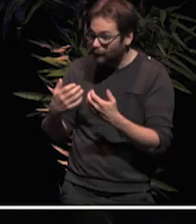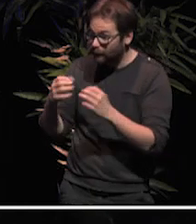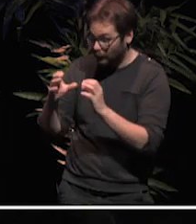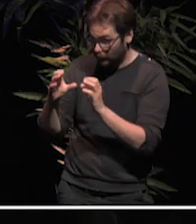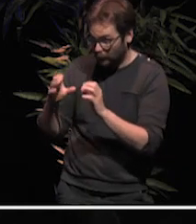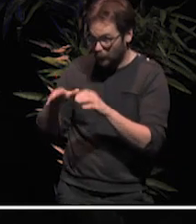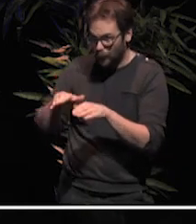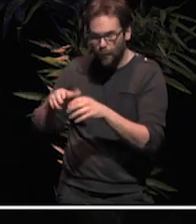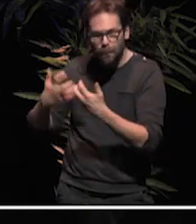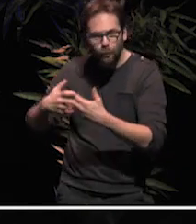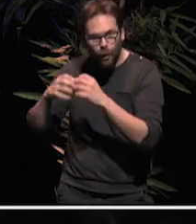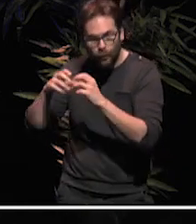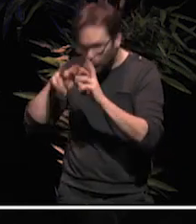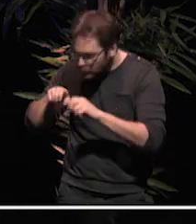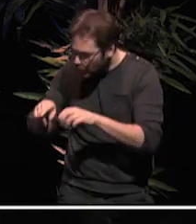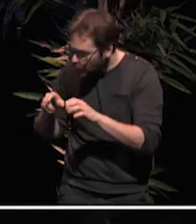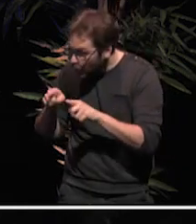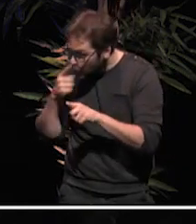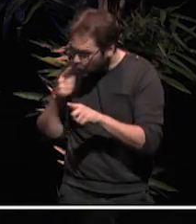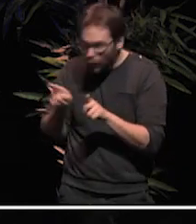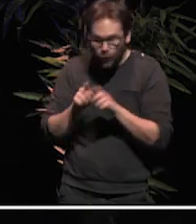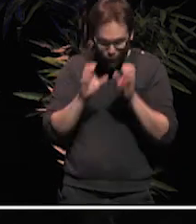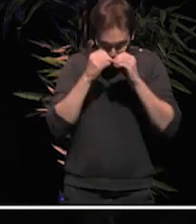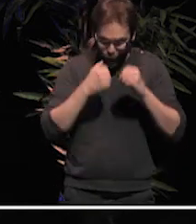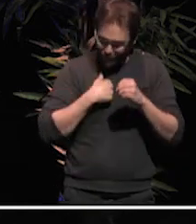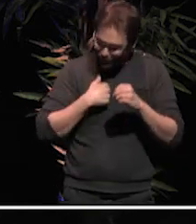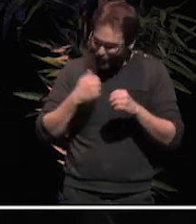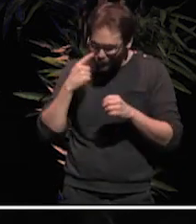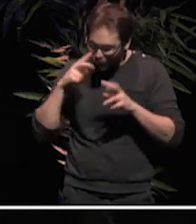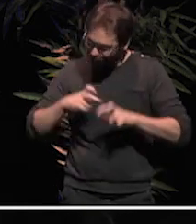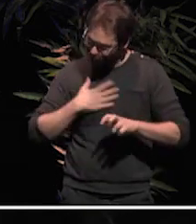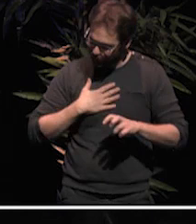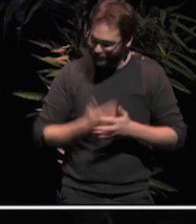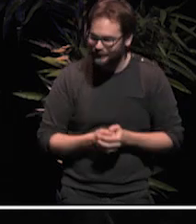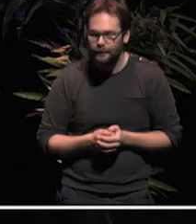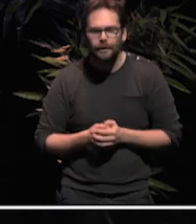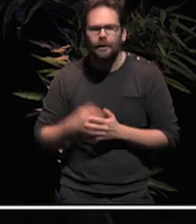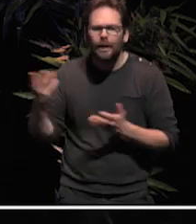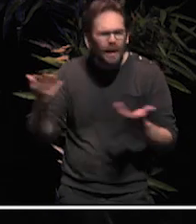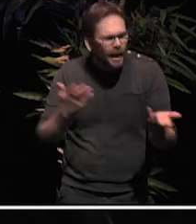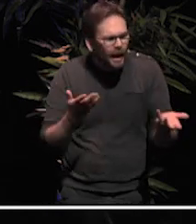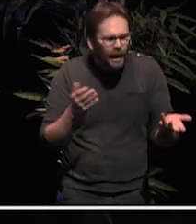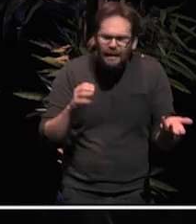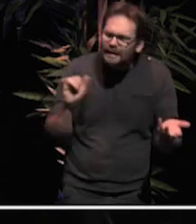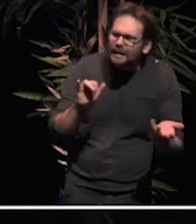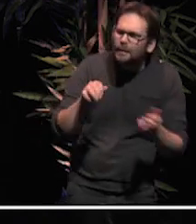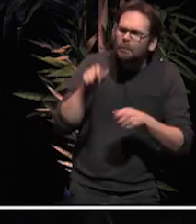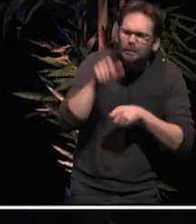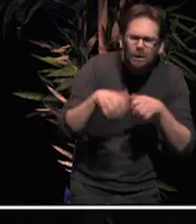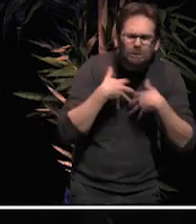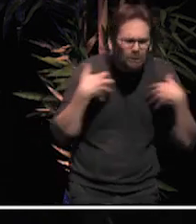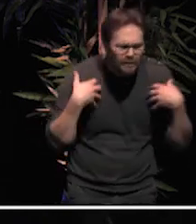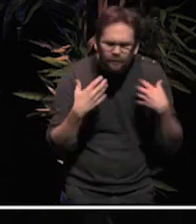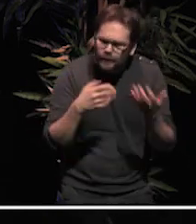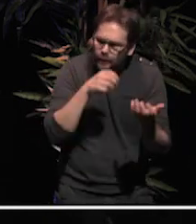Citez-moi des auteurs, des philosophes, des scientifiques qui vous incitent à vous dépasser chaque jour. Alors, puisqu'on parlait